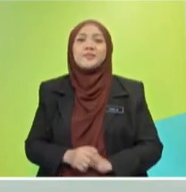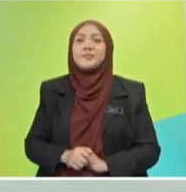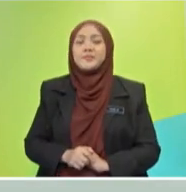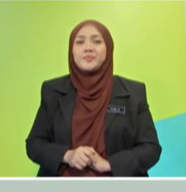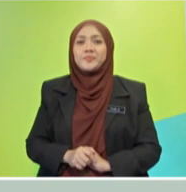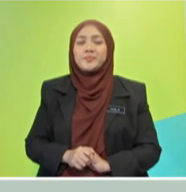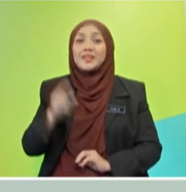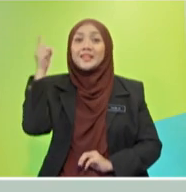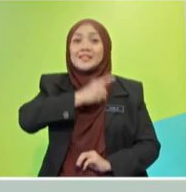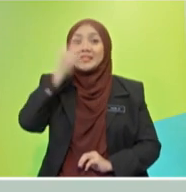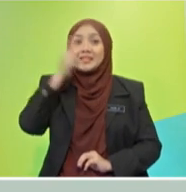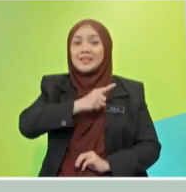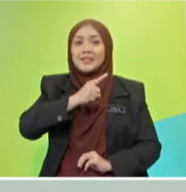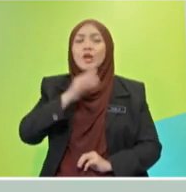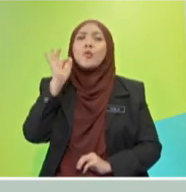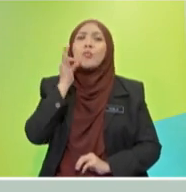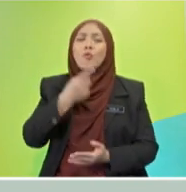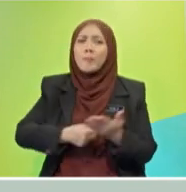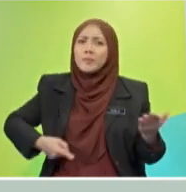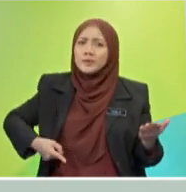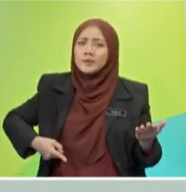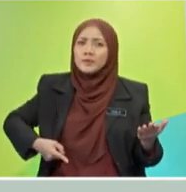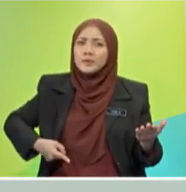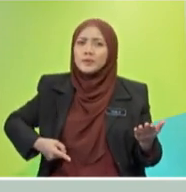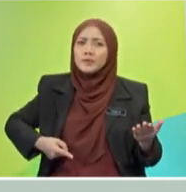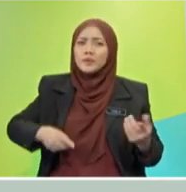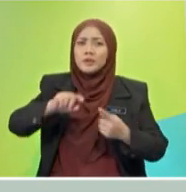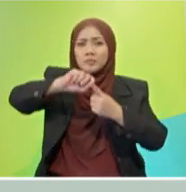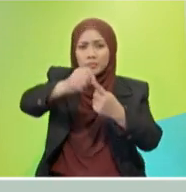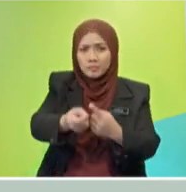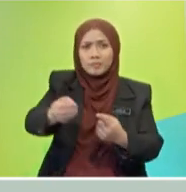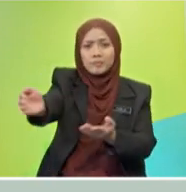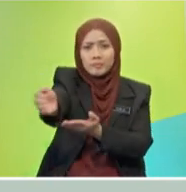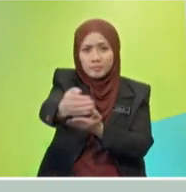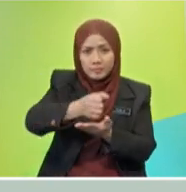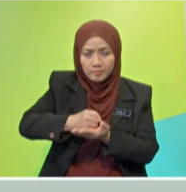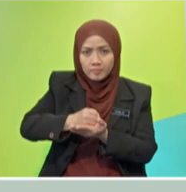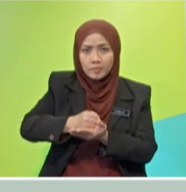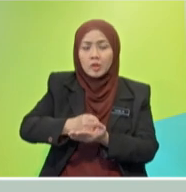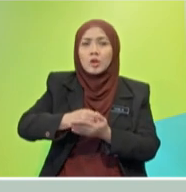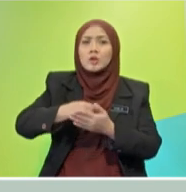jenis buah-buahan Apa buah nih boleh dituai sebelum ke lepas pasang